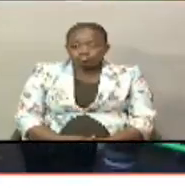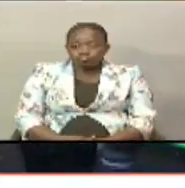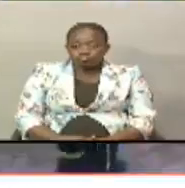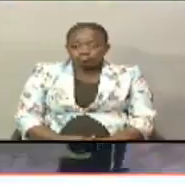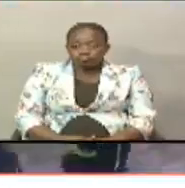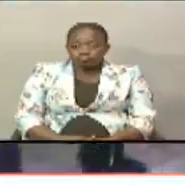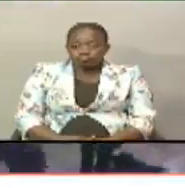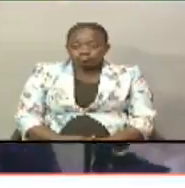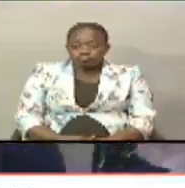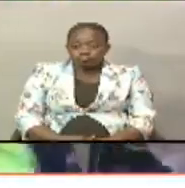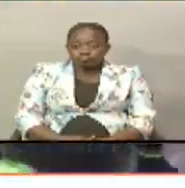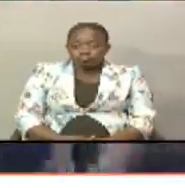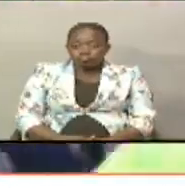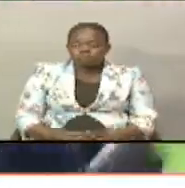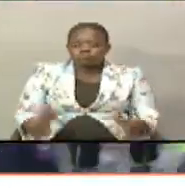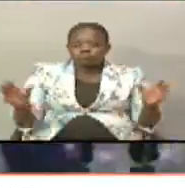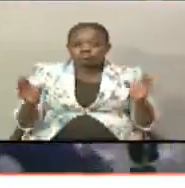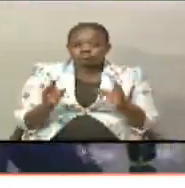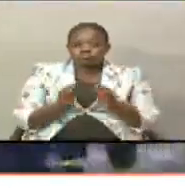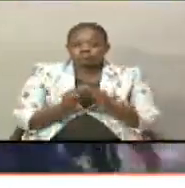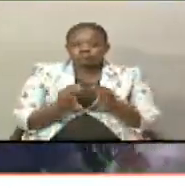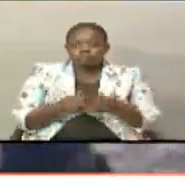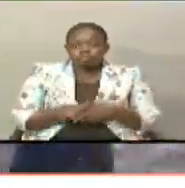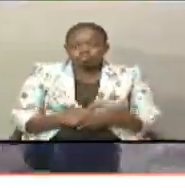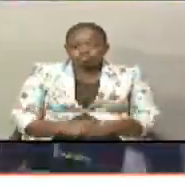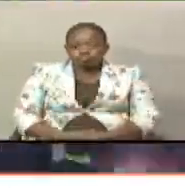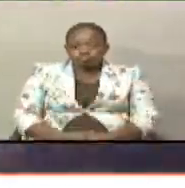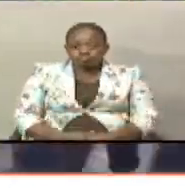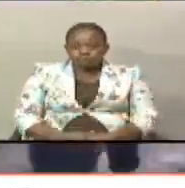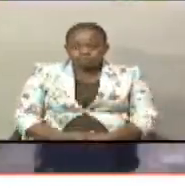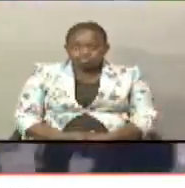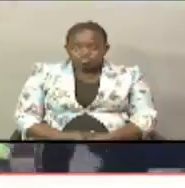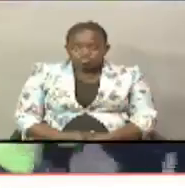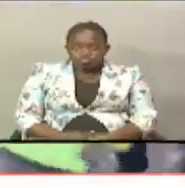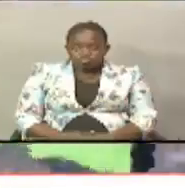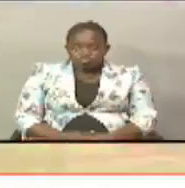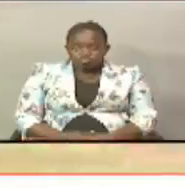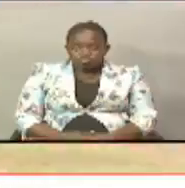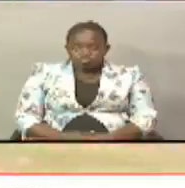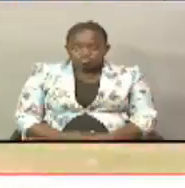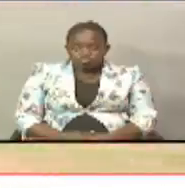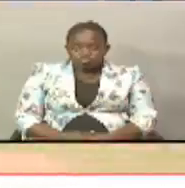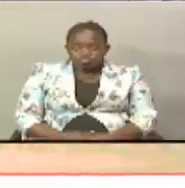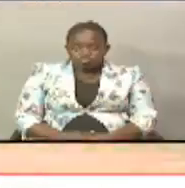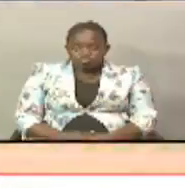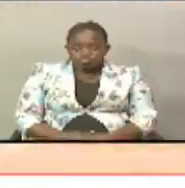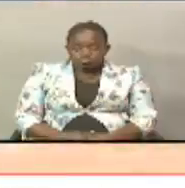Maria Nantumbwe yakusakidde eggulire lino ku Bukedde TV.